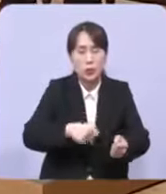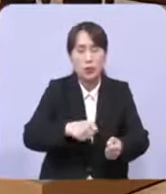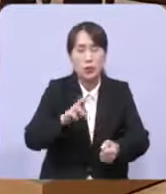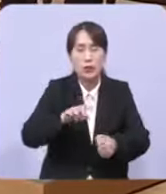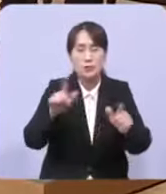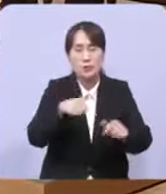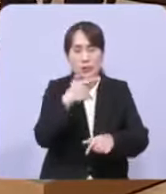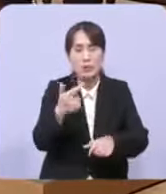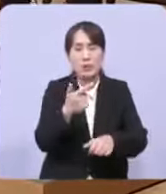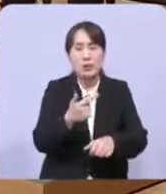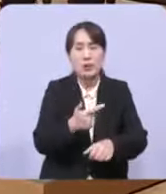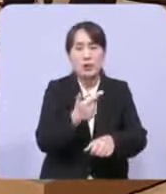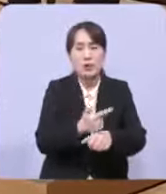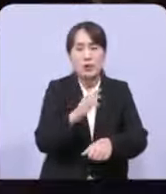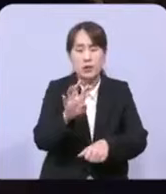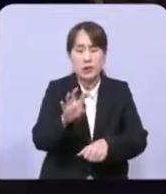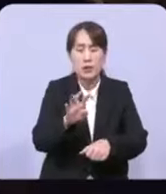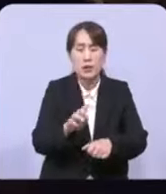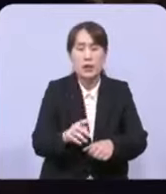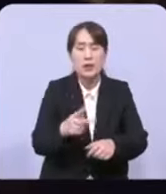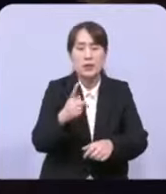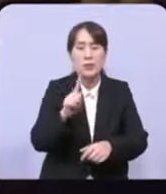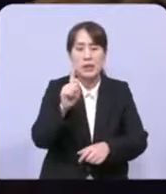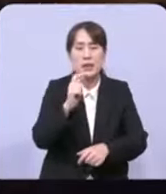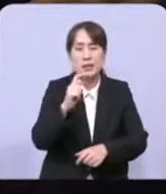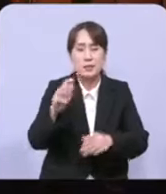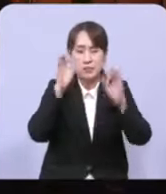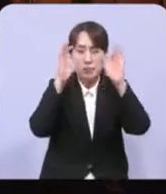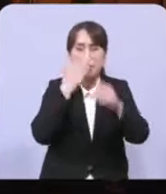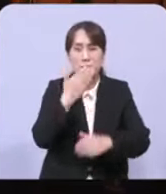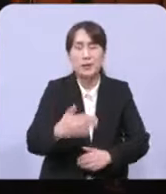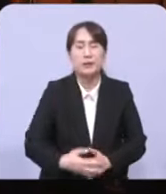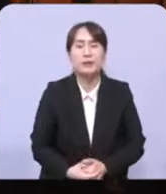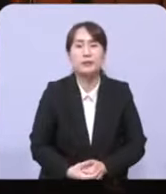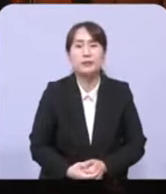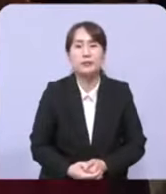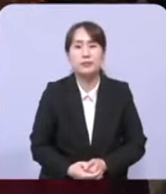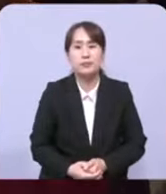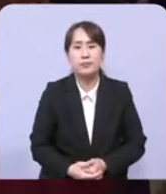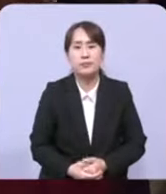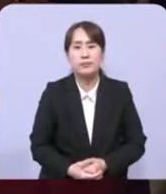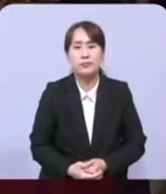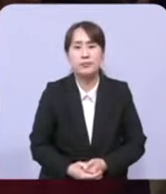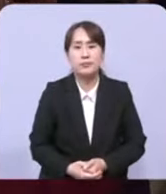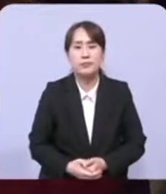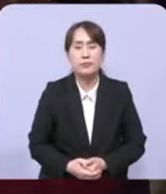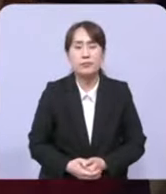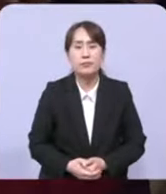40분 KBS 1TV에서 방송됩니다. KBS 뉴스 민수아입니다.